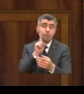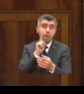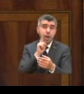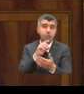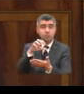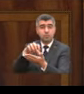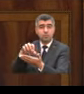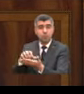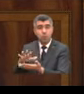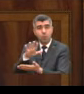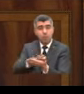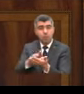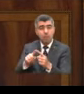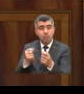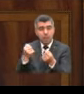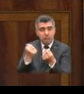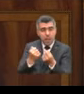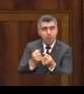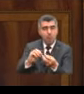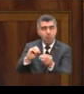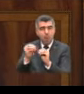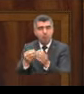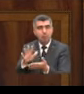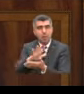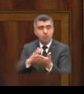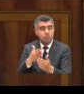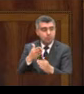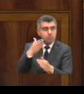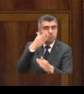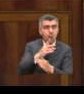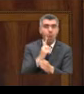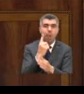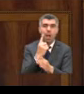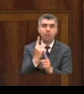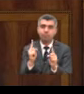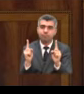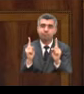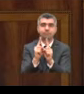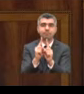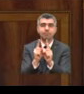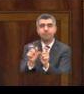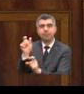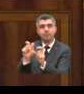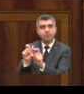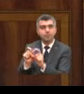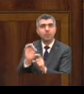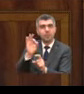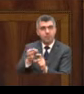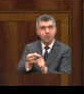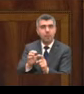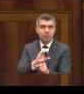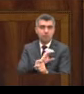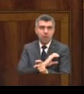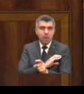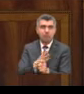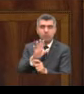الاقاليم امراه تتعرض للعنف او عندها اشكال كتوجه البنيه ديال الاستقبال اللي هي هذه الفضاءات، كتلقى الفرق مساعدات